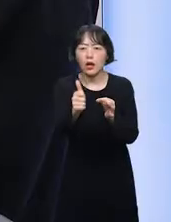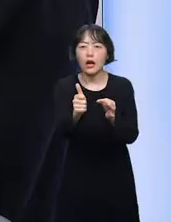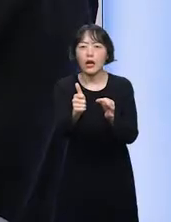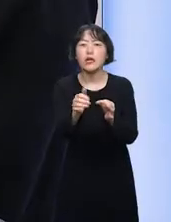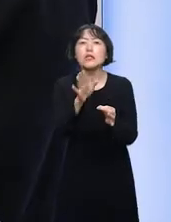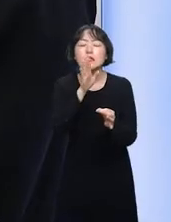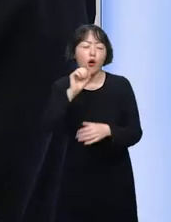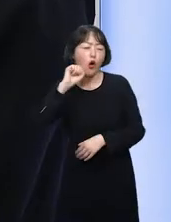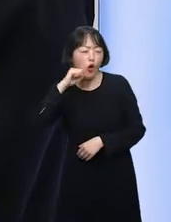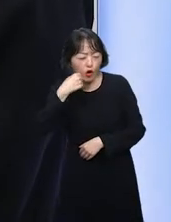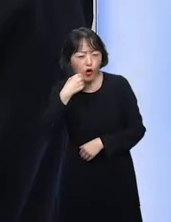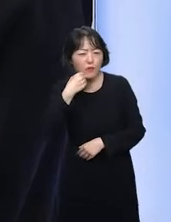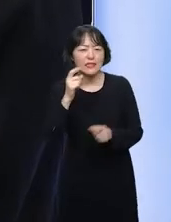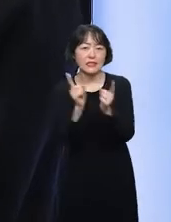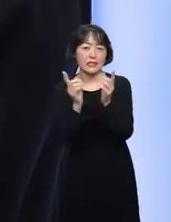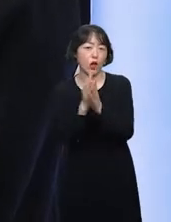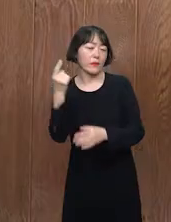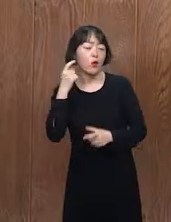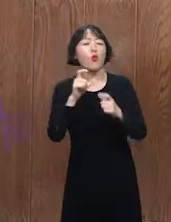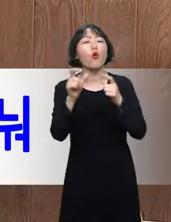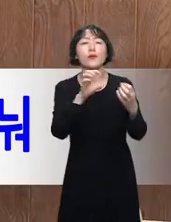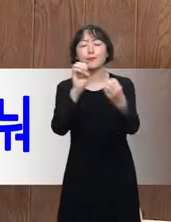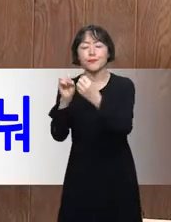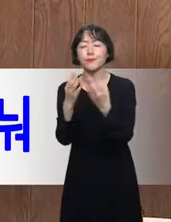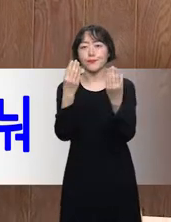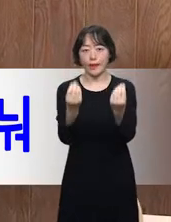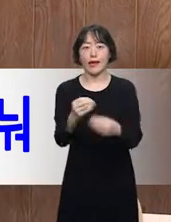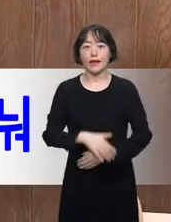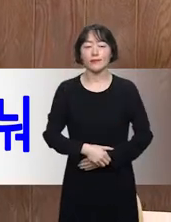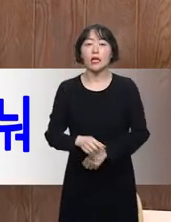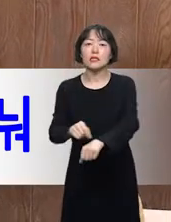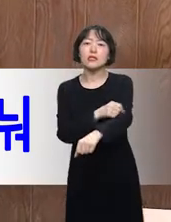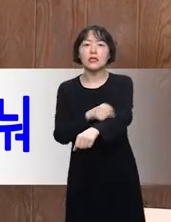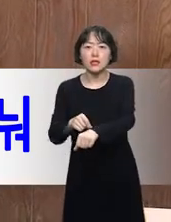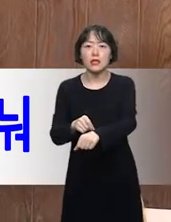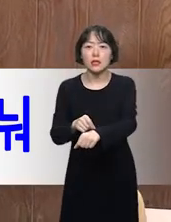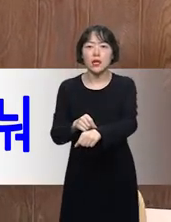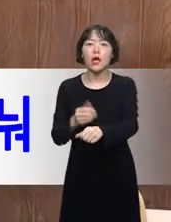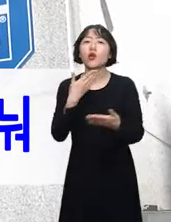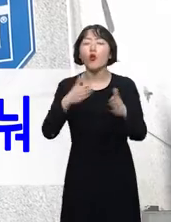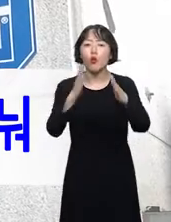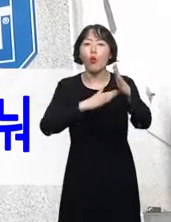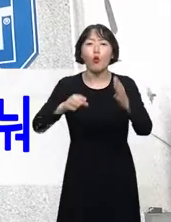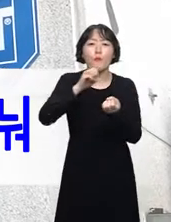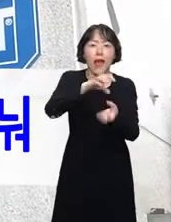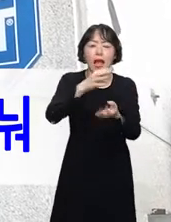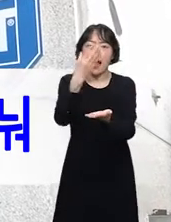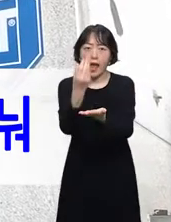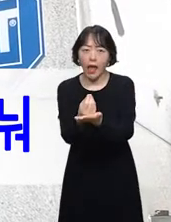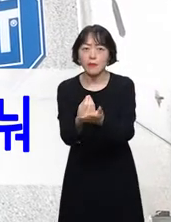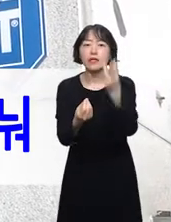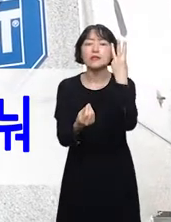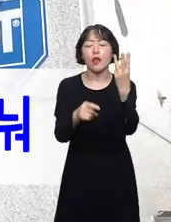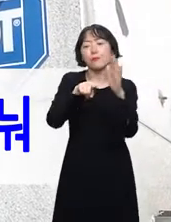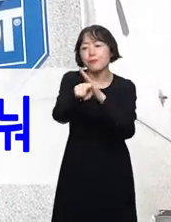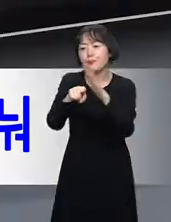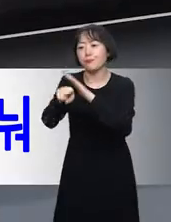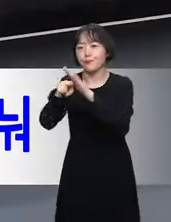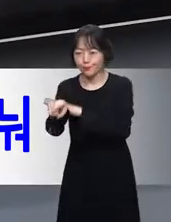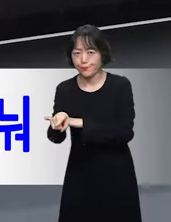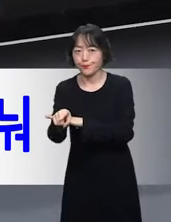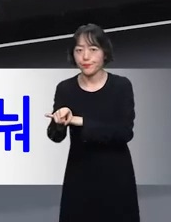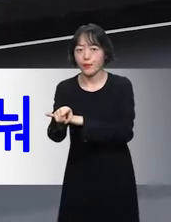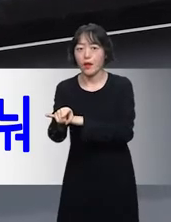시간을 가졌는데요. 특히 경기도 공공배달앱 배달특급 가맹점 세 곳을 방문해 코로나19로 인한